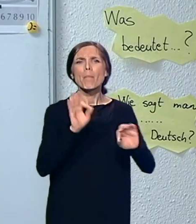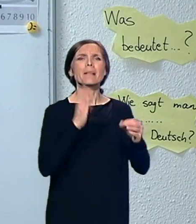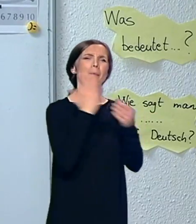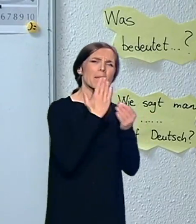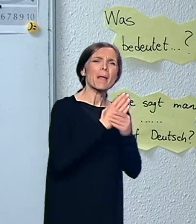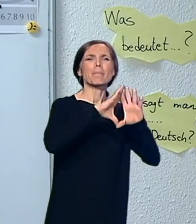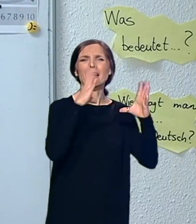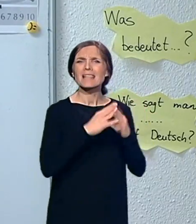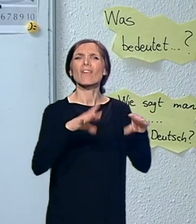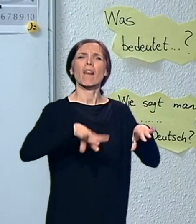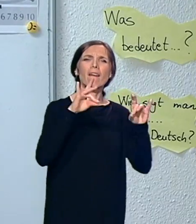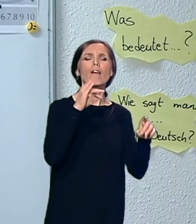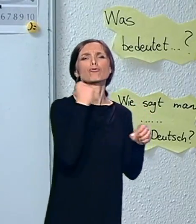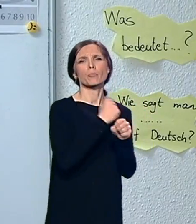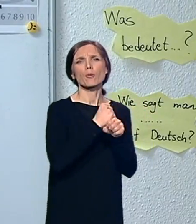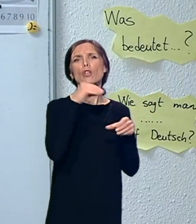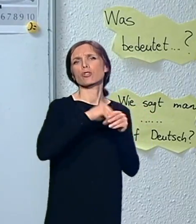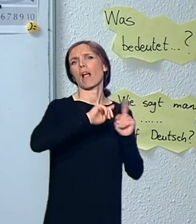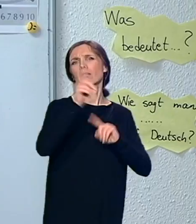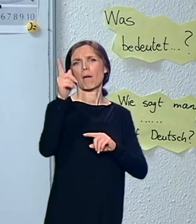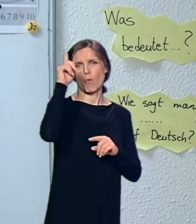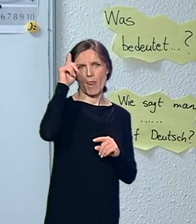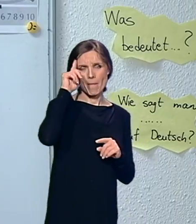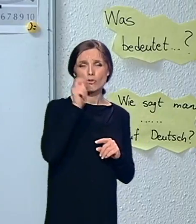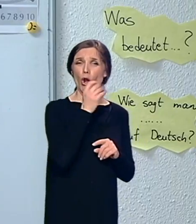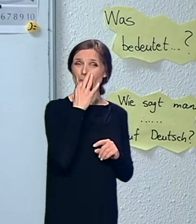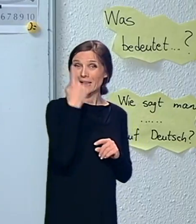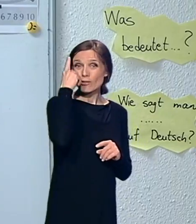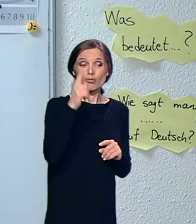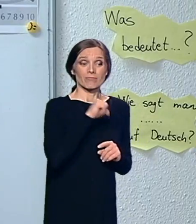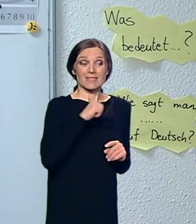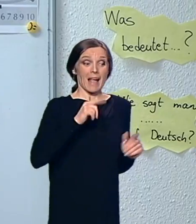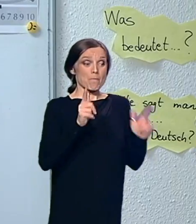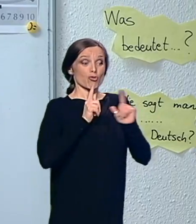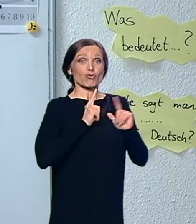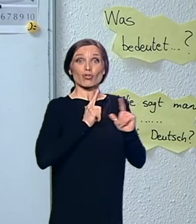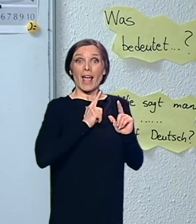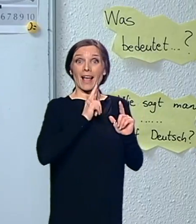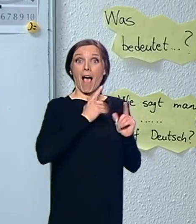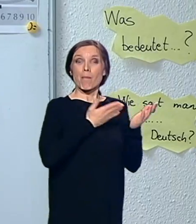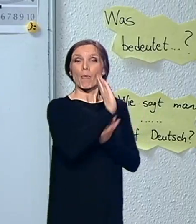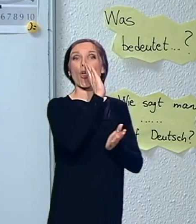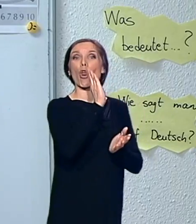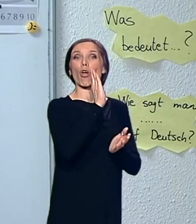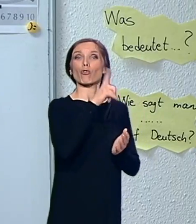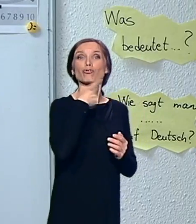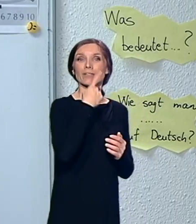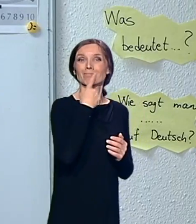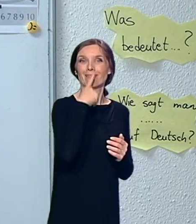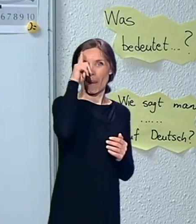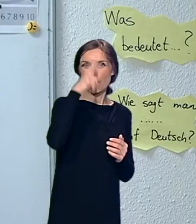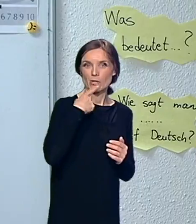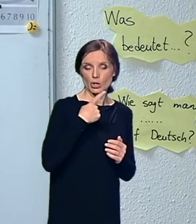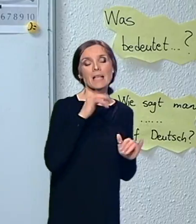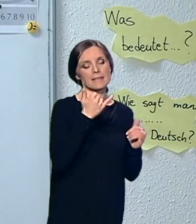to je obezbeđeno. Dakle, samo se čeka da položite ispit? Da, da se dobije taj sertifikat i posle u ambasadu čeka